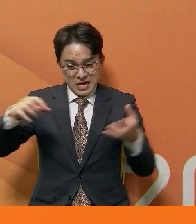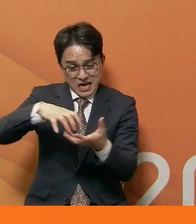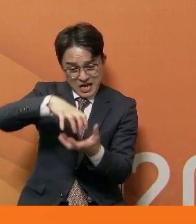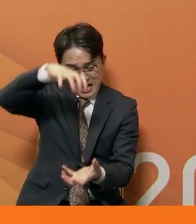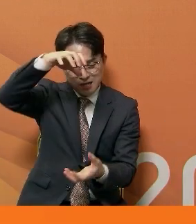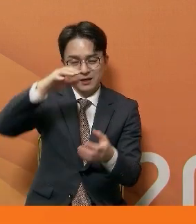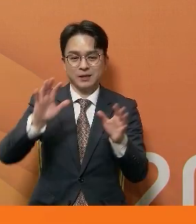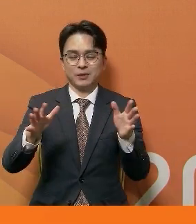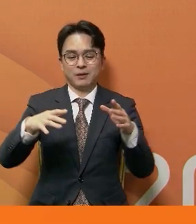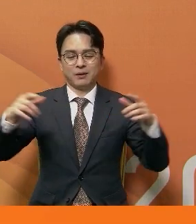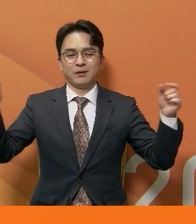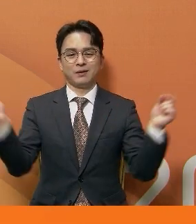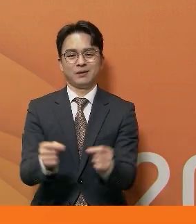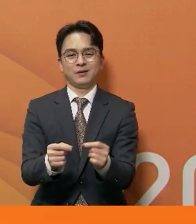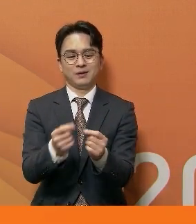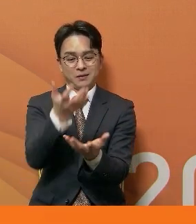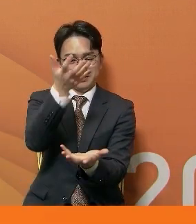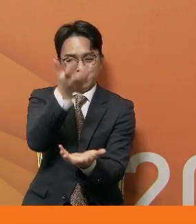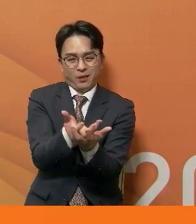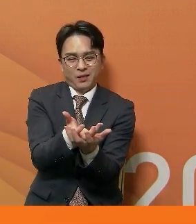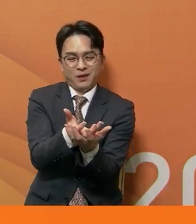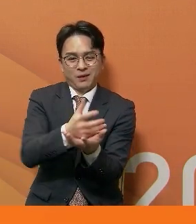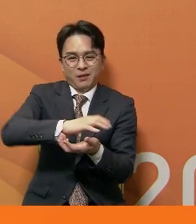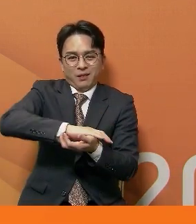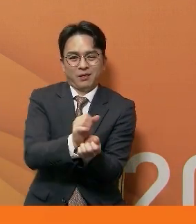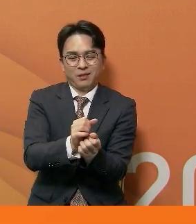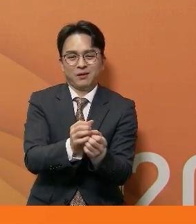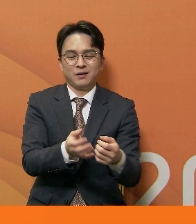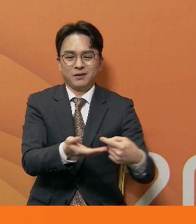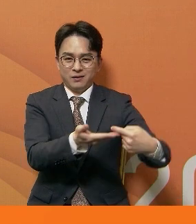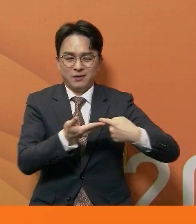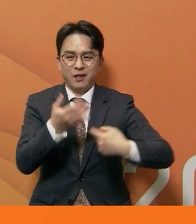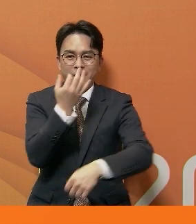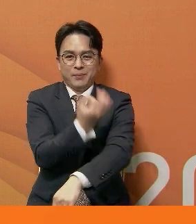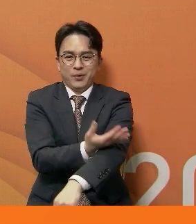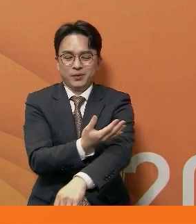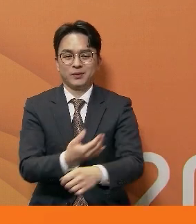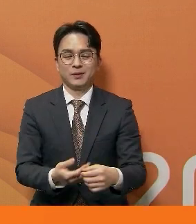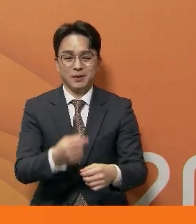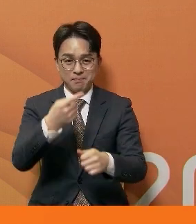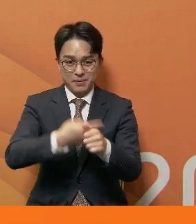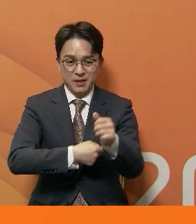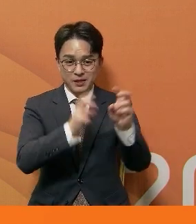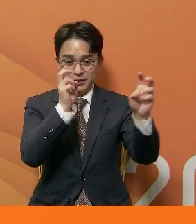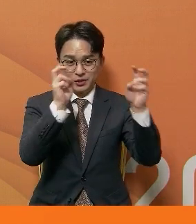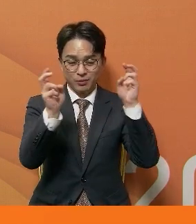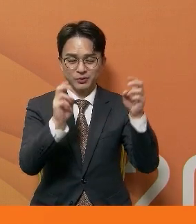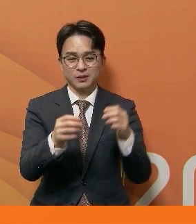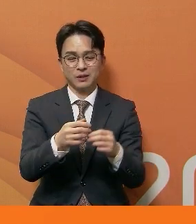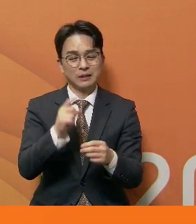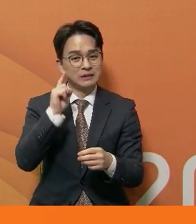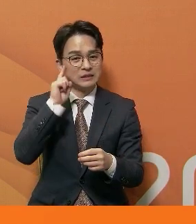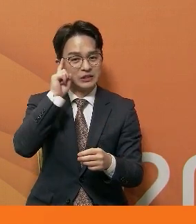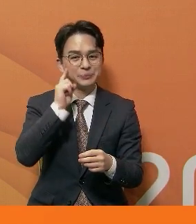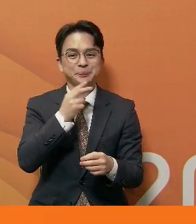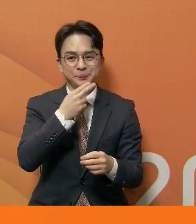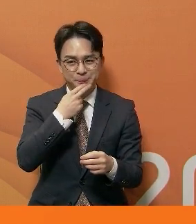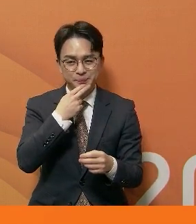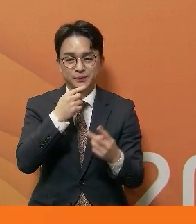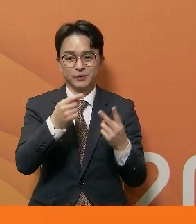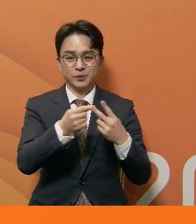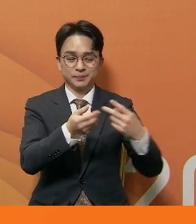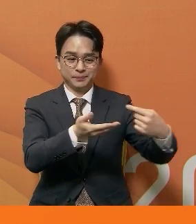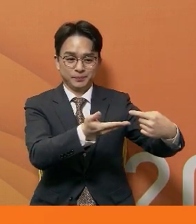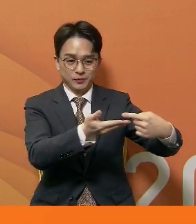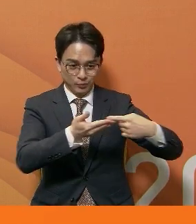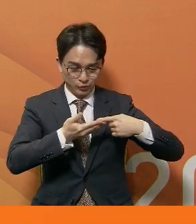사업별 서류 작성과 접수 등의 소요되는 기업의 피로도를 덜어주고요 그리고 접수와 평가 그 다음에 최종